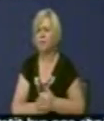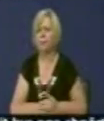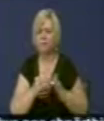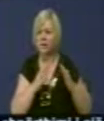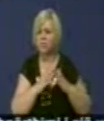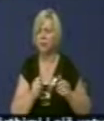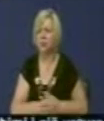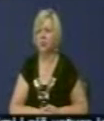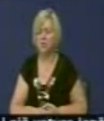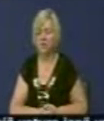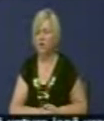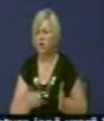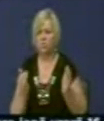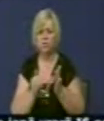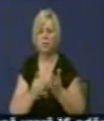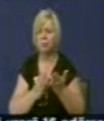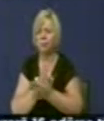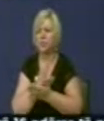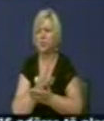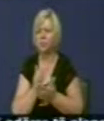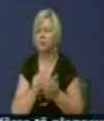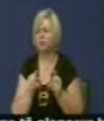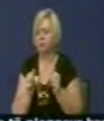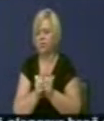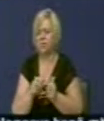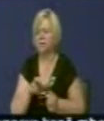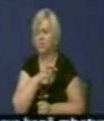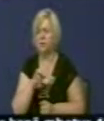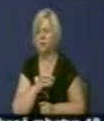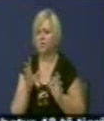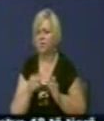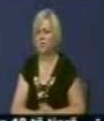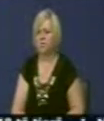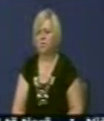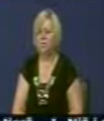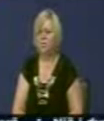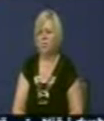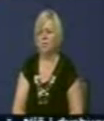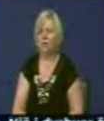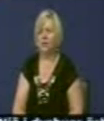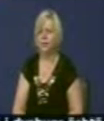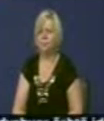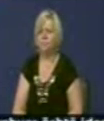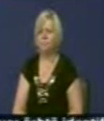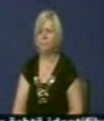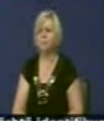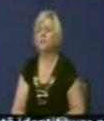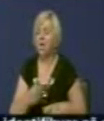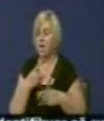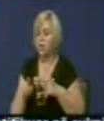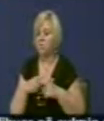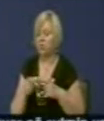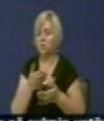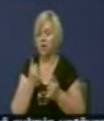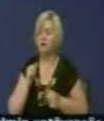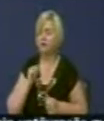Sheshelin, por në të njëjtën kohë edhe shfaqjet e fashizmave të ndryshëm në Ballkanin